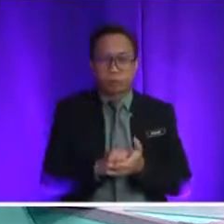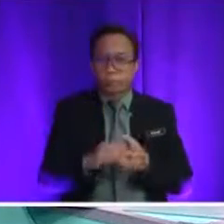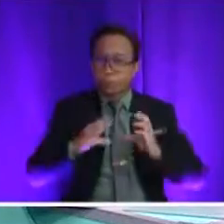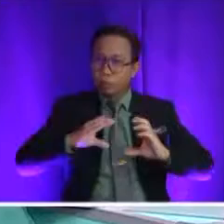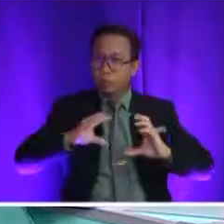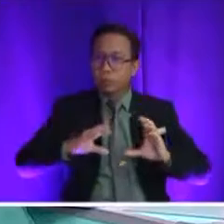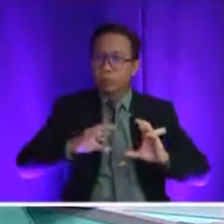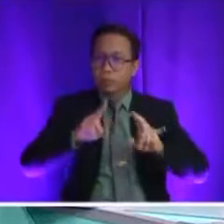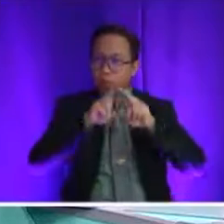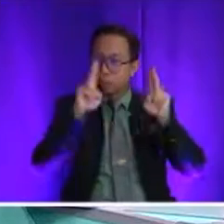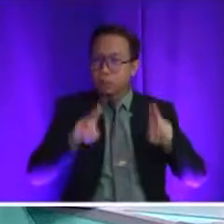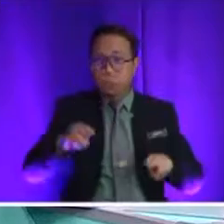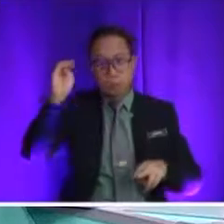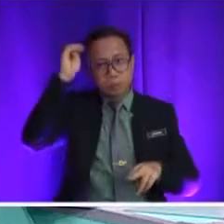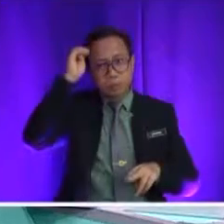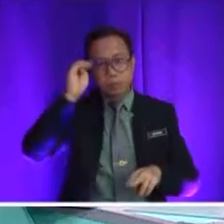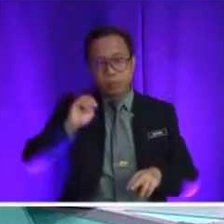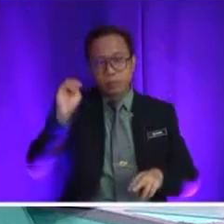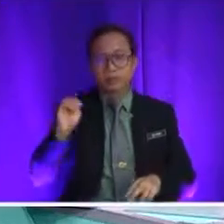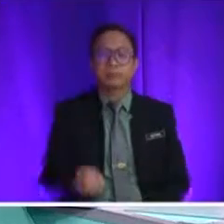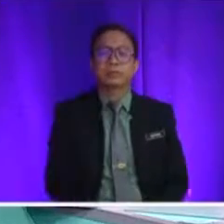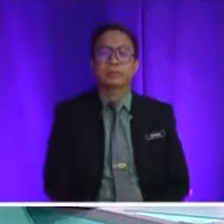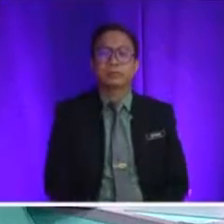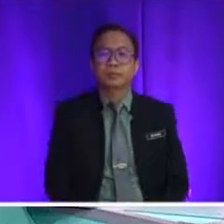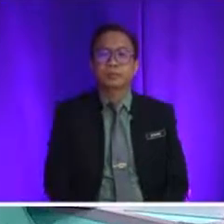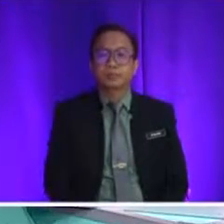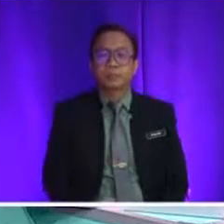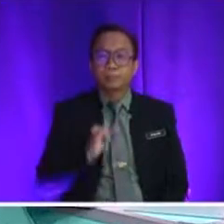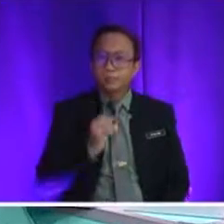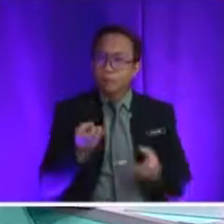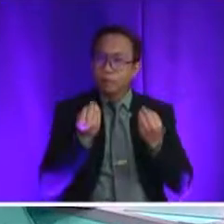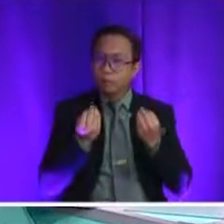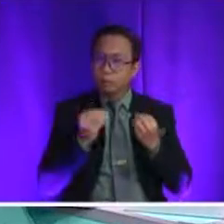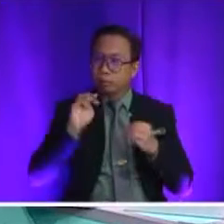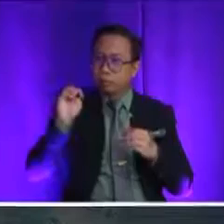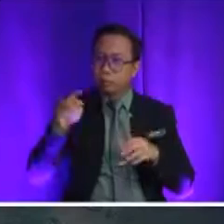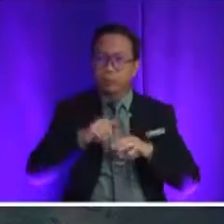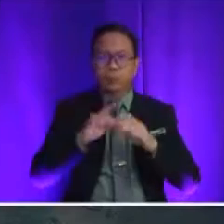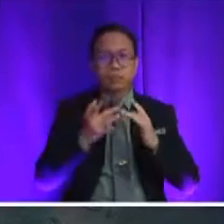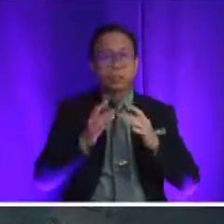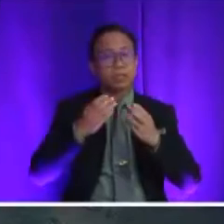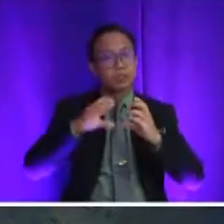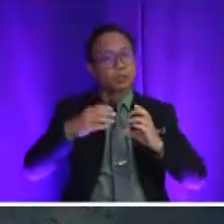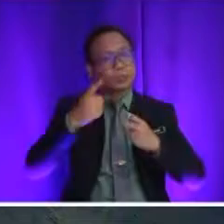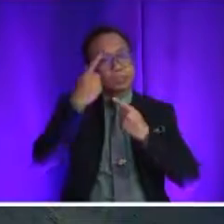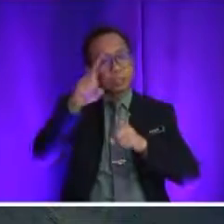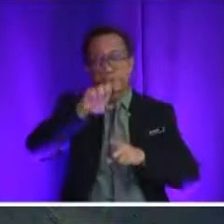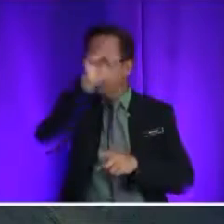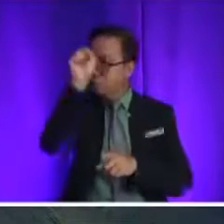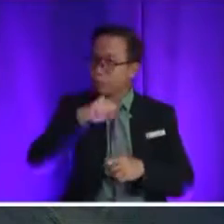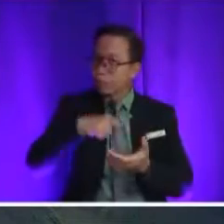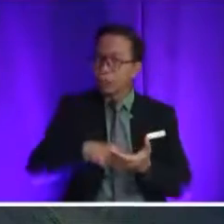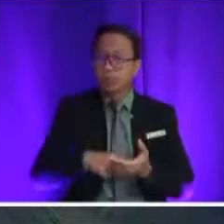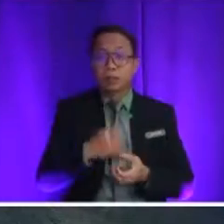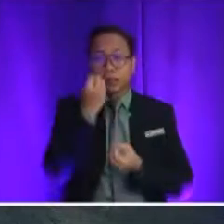Cuba uji hingga murid-murid Oke saya enak cuma murid alias Coba jawab soal ini hanya